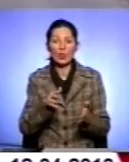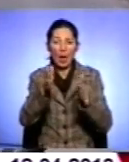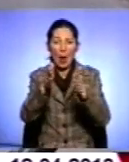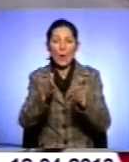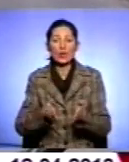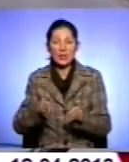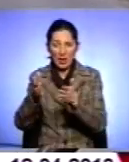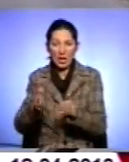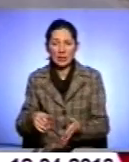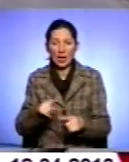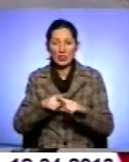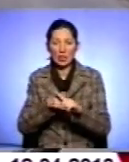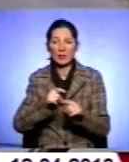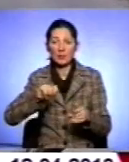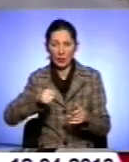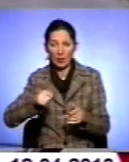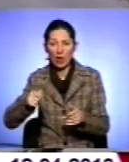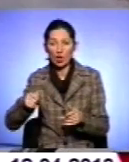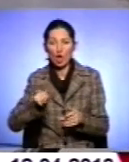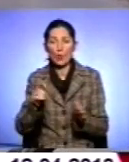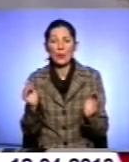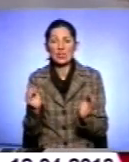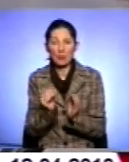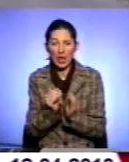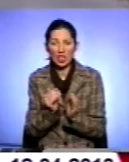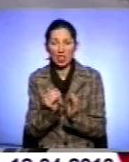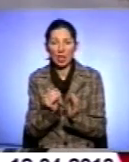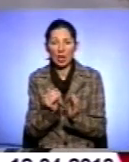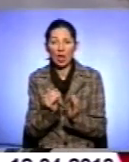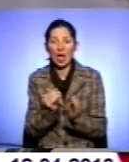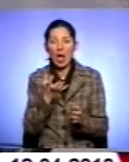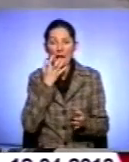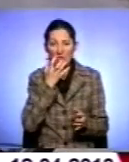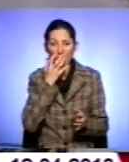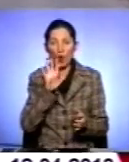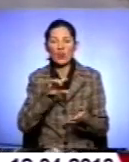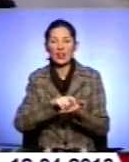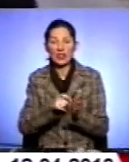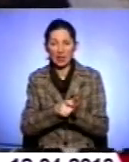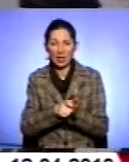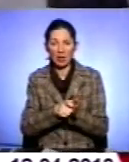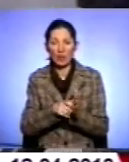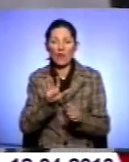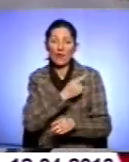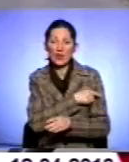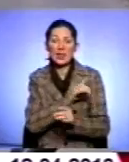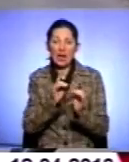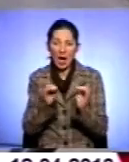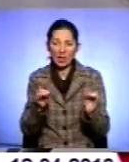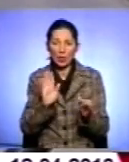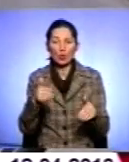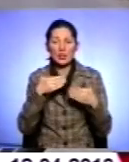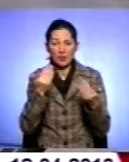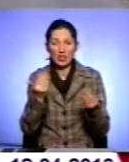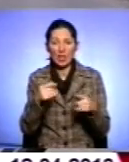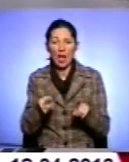і прикривали засувки в зв'язку з тим, щоб зменшити похід тепла в квартири, в лікарні були звернення,